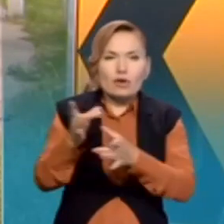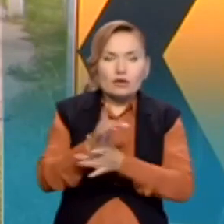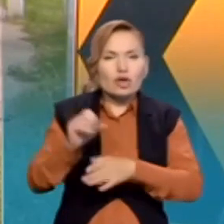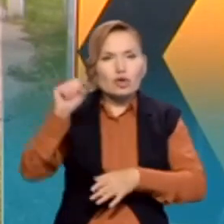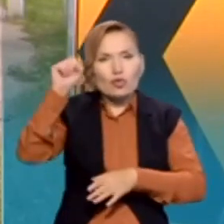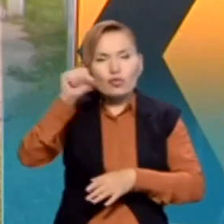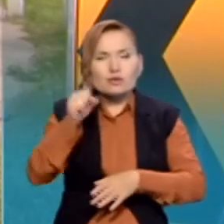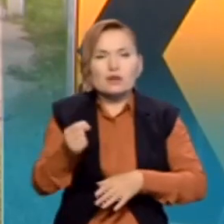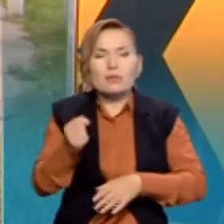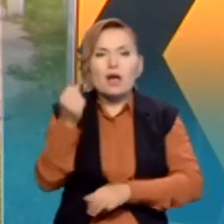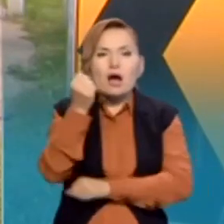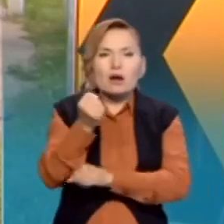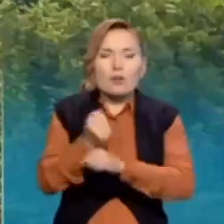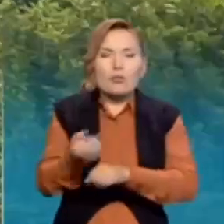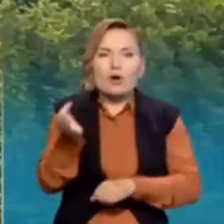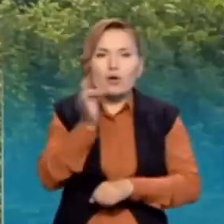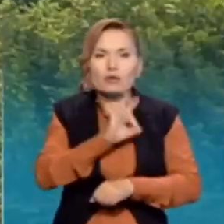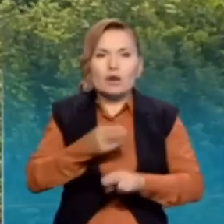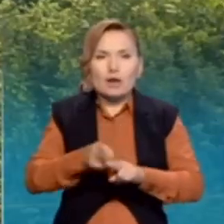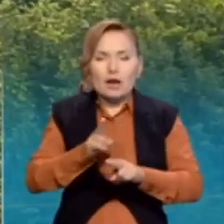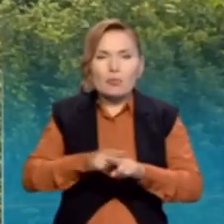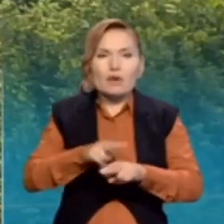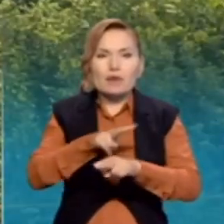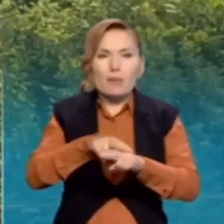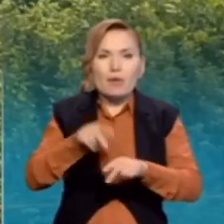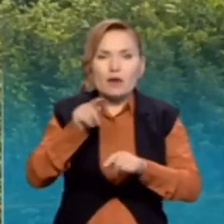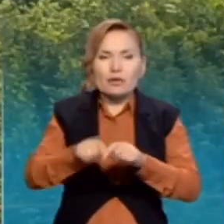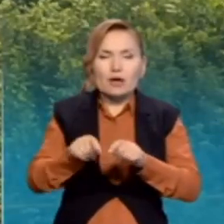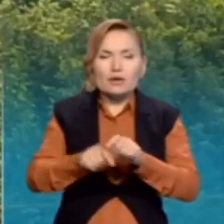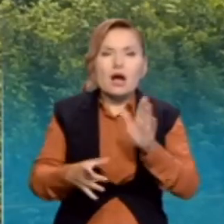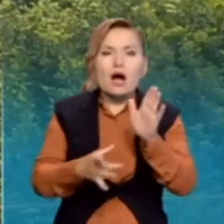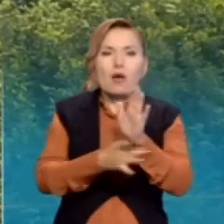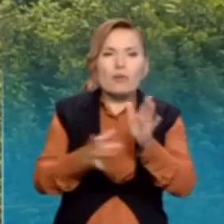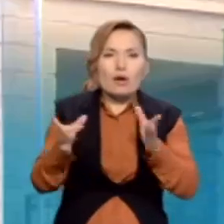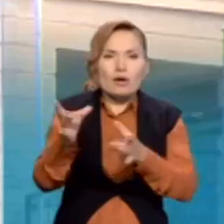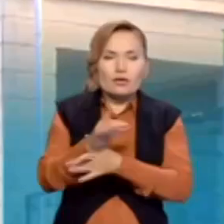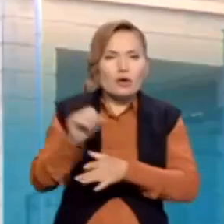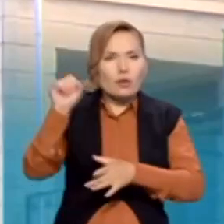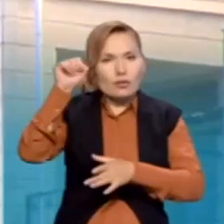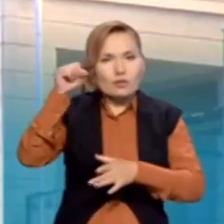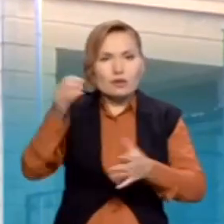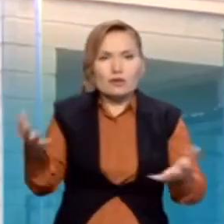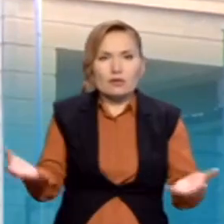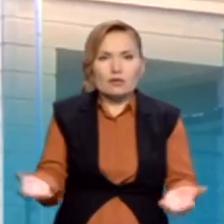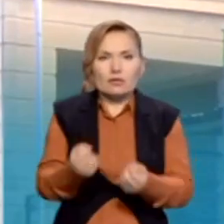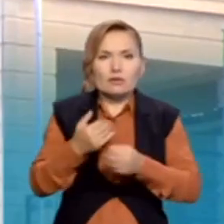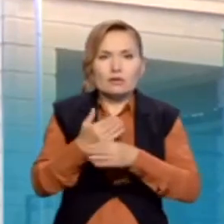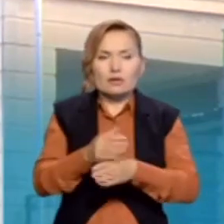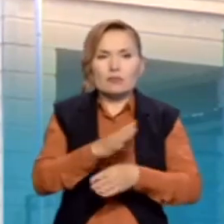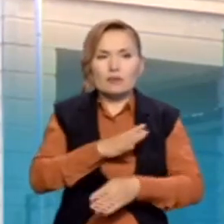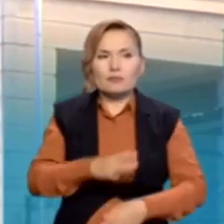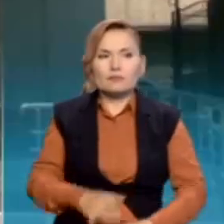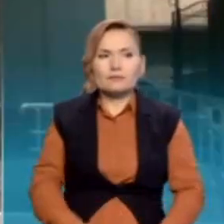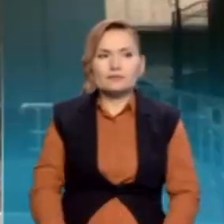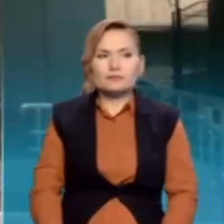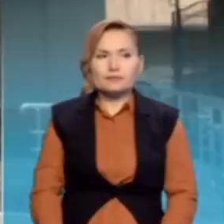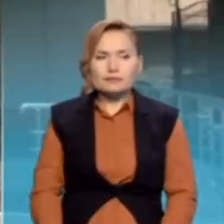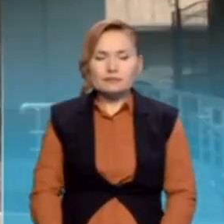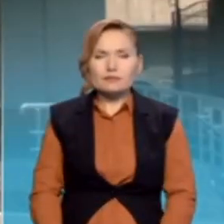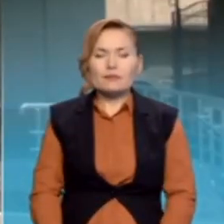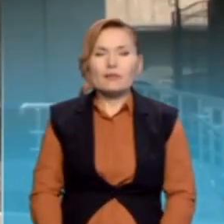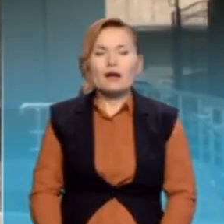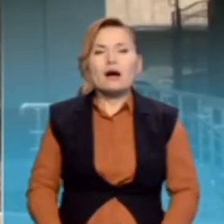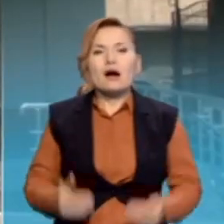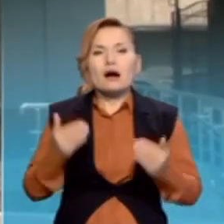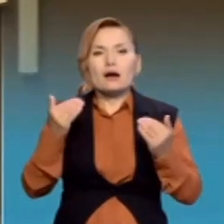ретінде пайдаланғысы келген. Консулдық қызметкерлер мен полицейлер құлдықта болғандарды азат етті. Аталмыш дерек бойынша